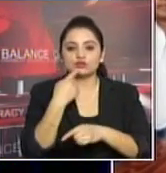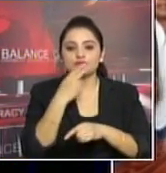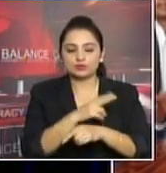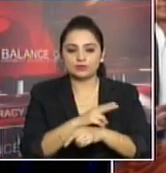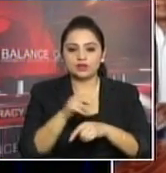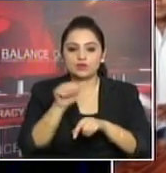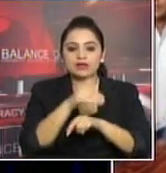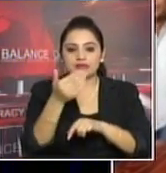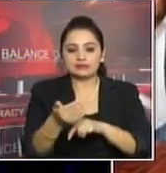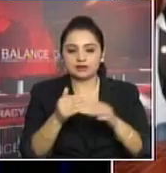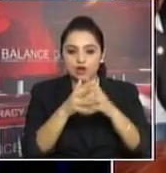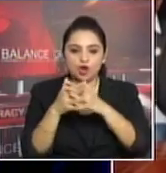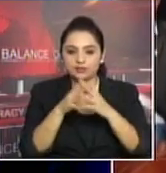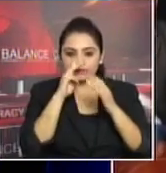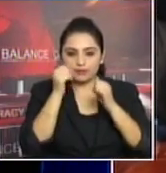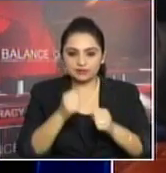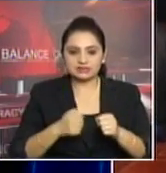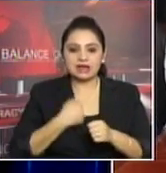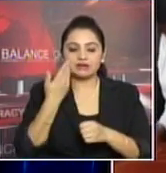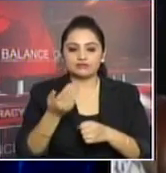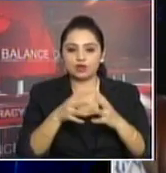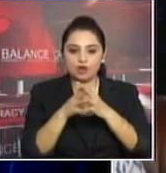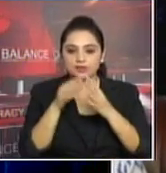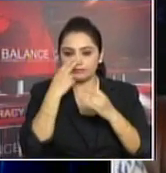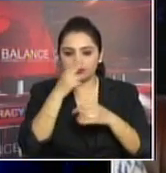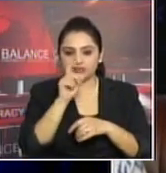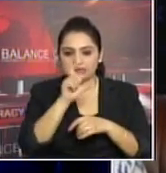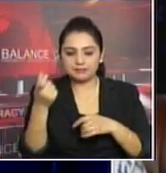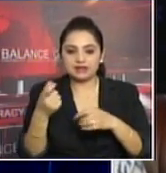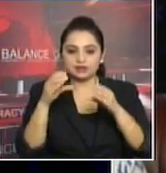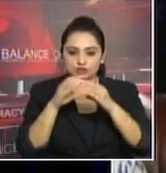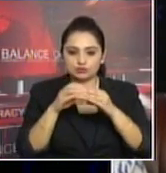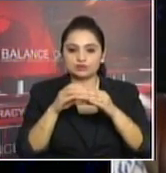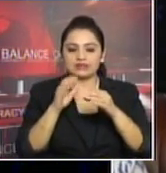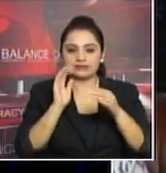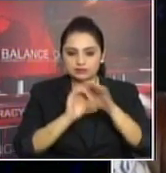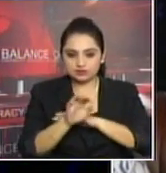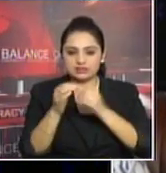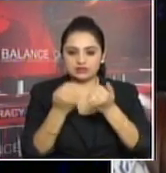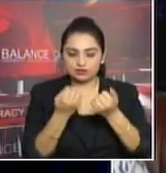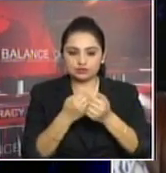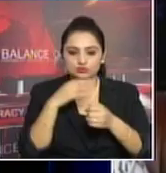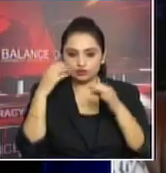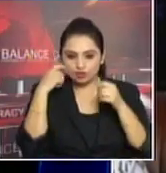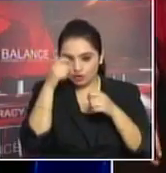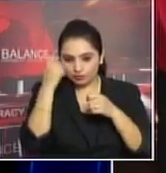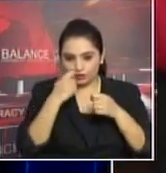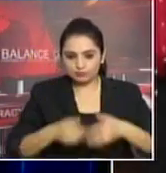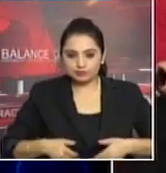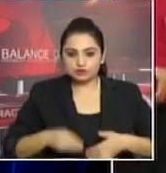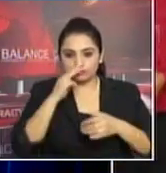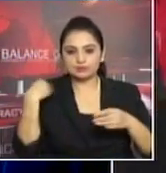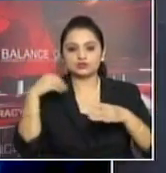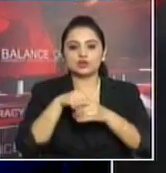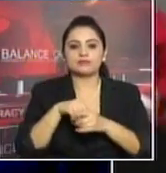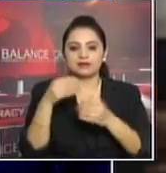वरिष्ठ नेता नेपालले अमेरिकामा रहँदा आफूले अमेरिकामा रहेका नेपाली समुदायले आयोजना गरेको फिल्म फेस्टिभलमा पनि सहभागी भएको